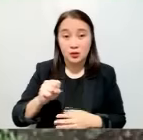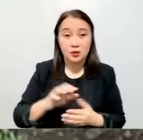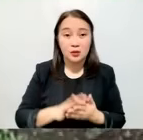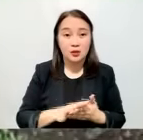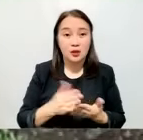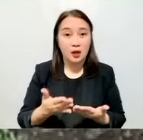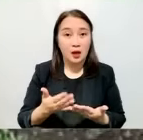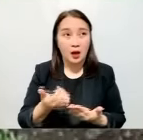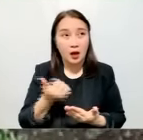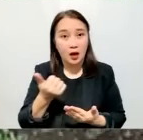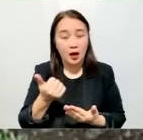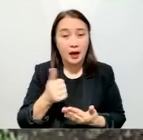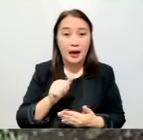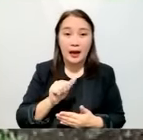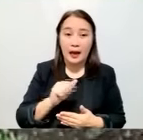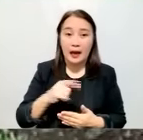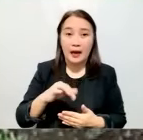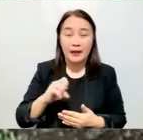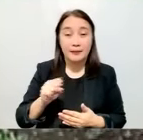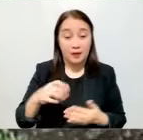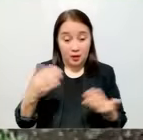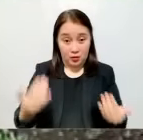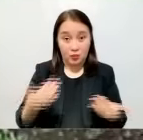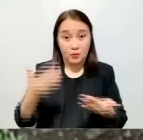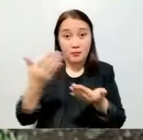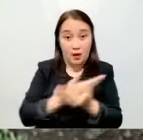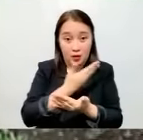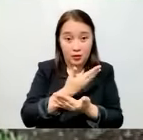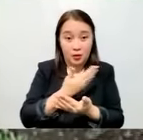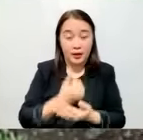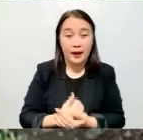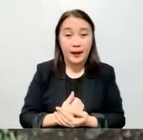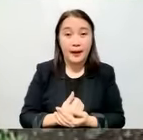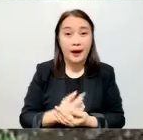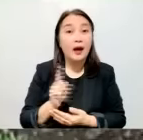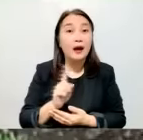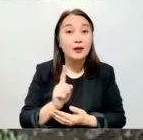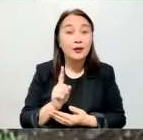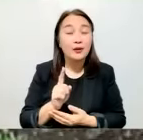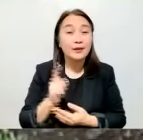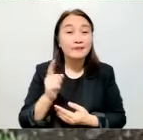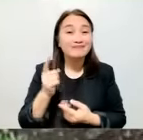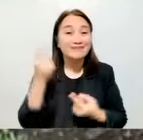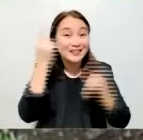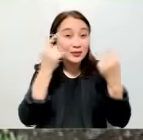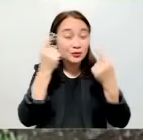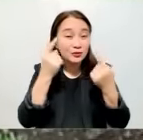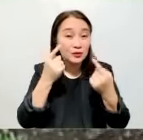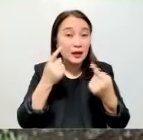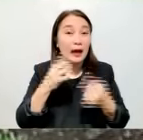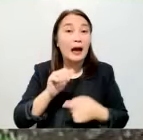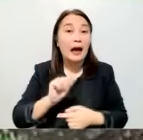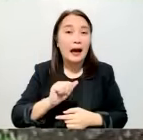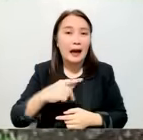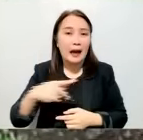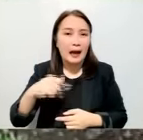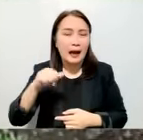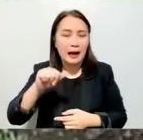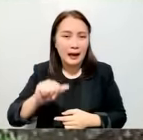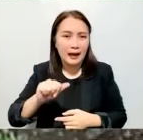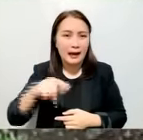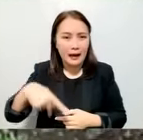ang ICES, at ang pinakabago at pinakakontrobersyal, ang ACAP, ang Ayuda para sa Kapos ang Kita